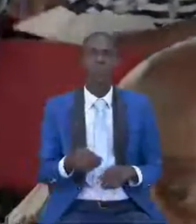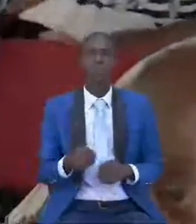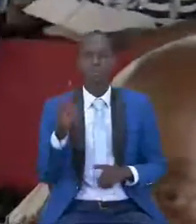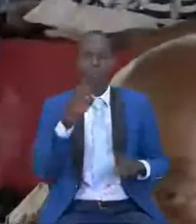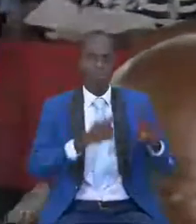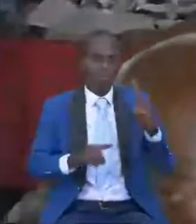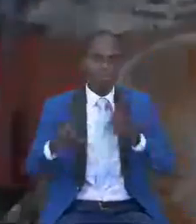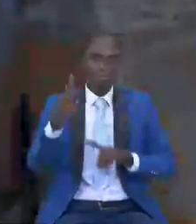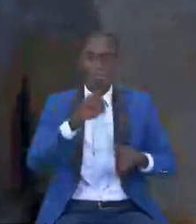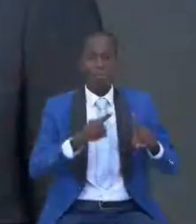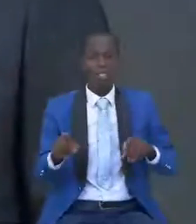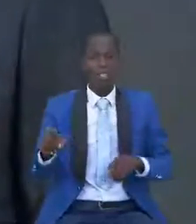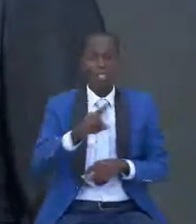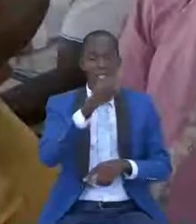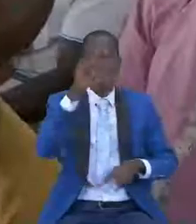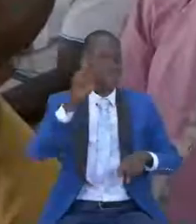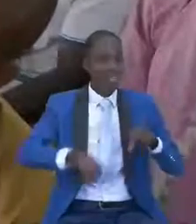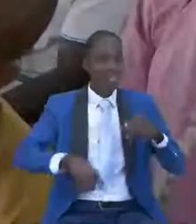Dis, ils ne peuvent pas m'achever.